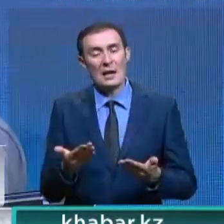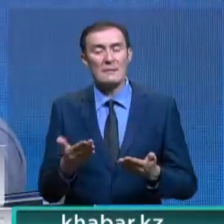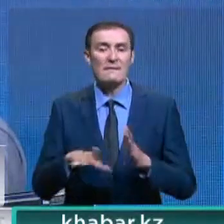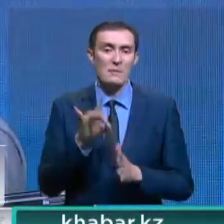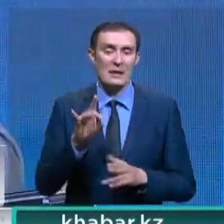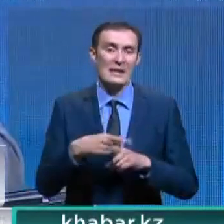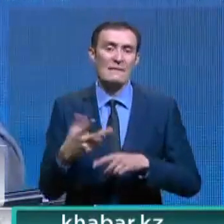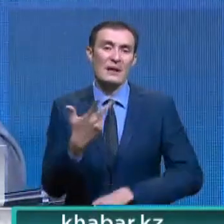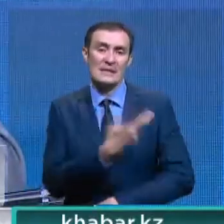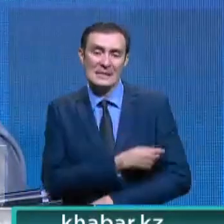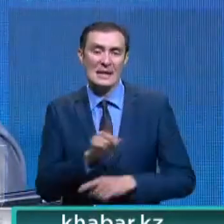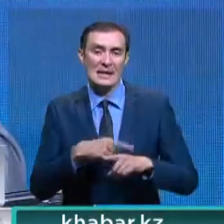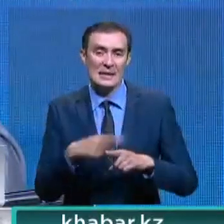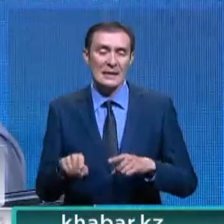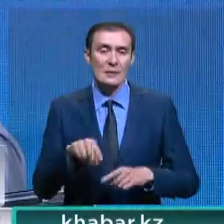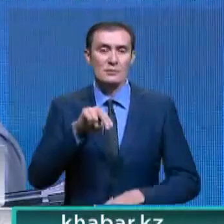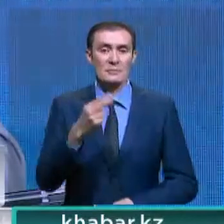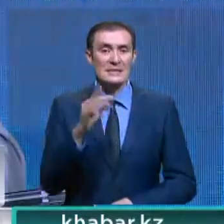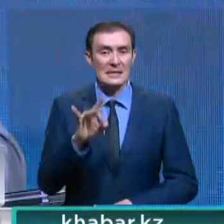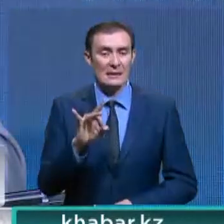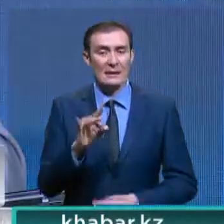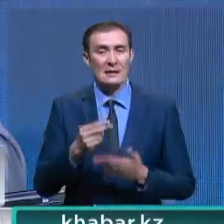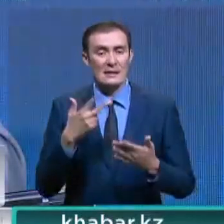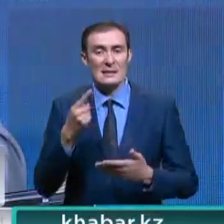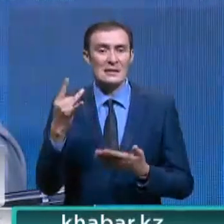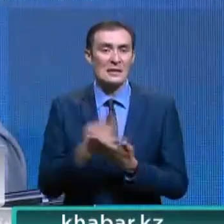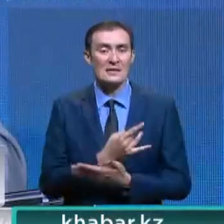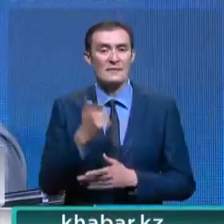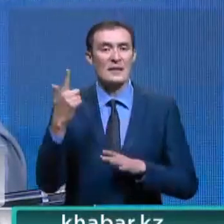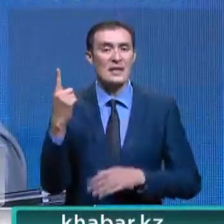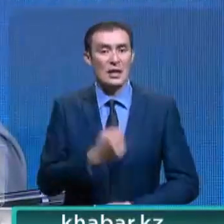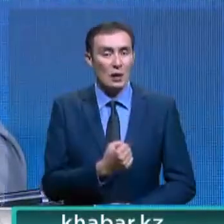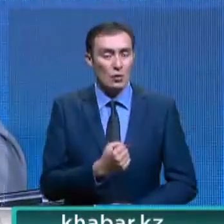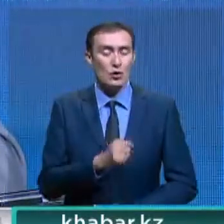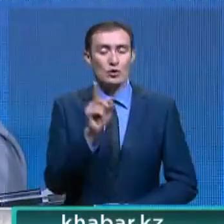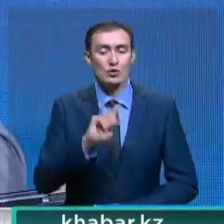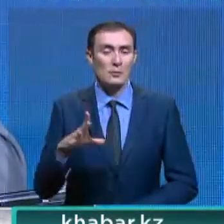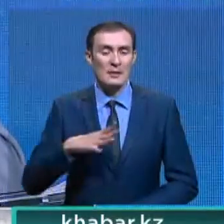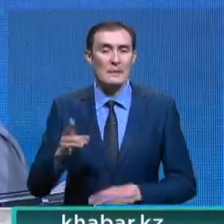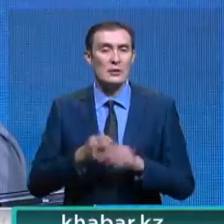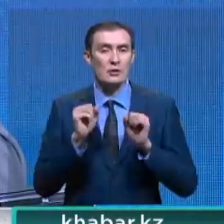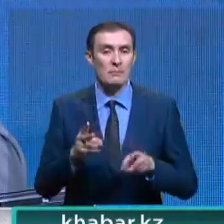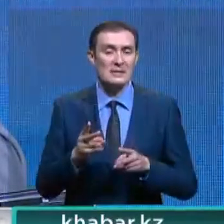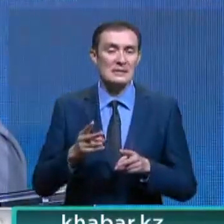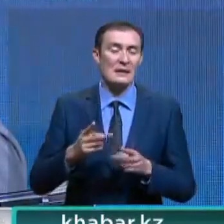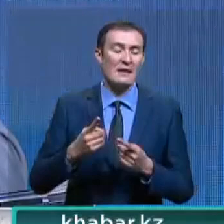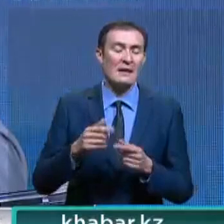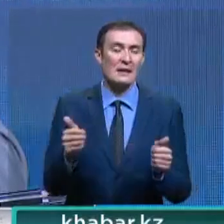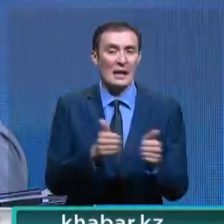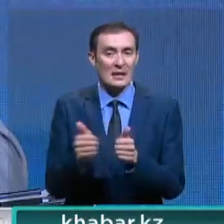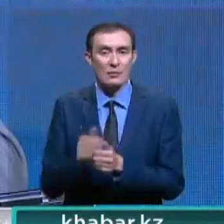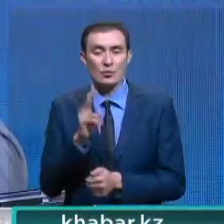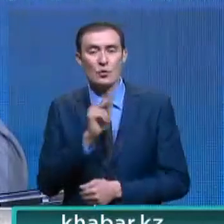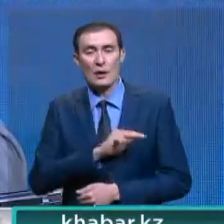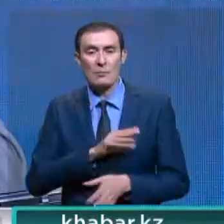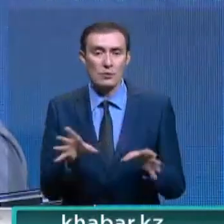вакцинироваться или проходить пациент тестирование 1 раз в 7 дней для того чтобы обезопасить всех тех с кем мы работаем